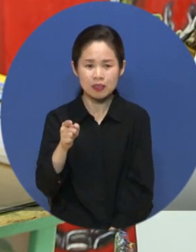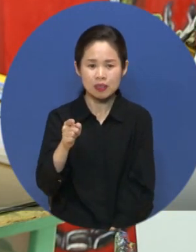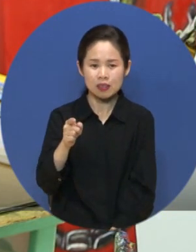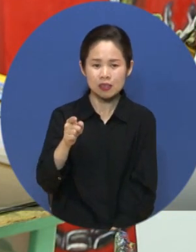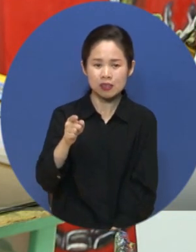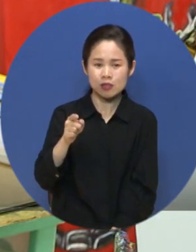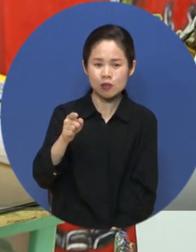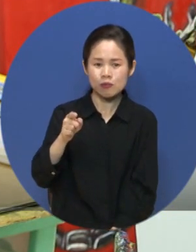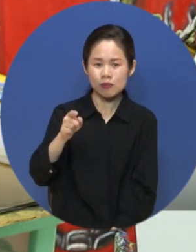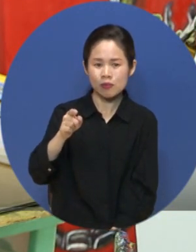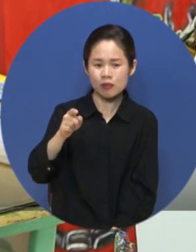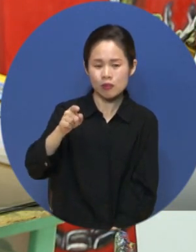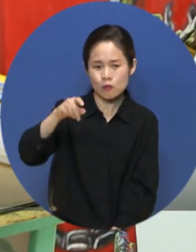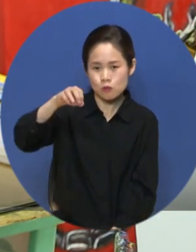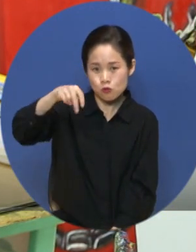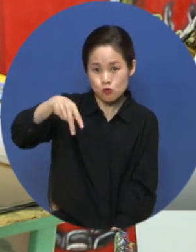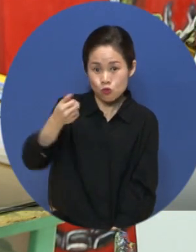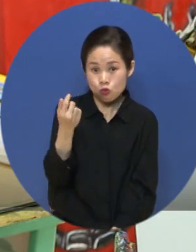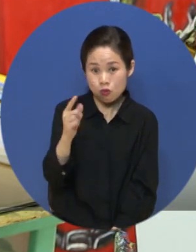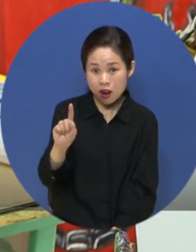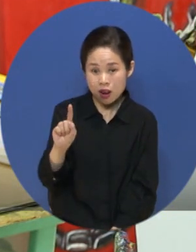들썩한 느낌의